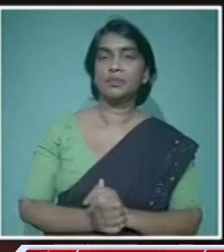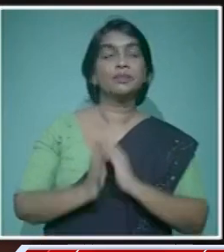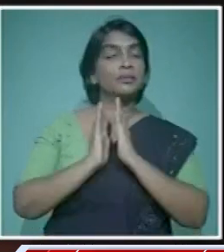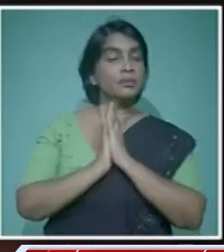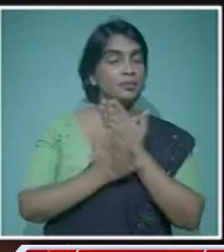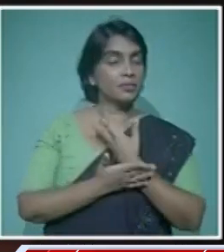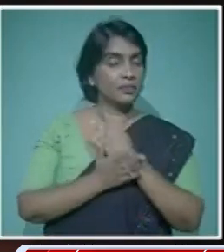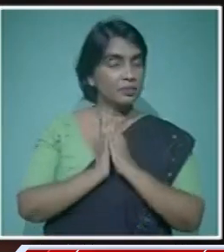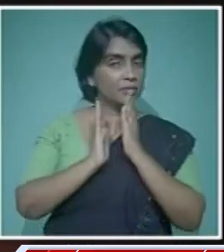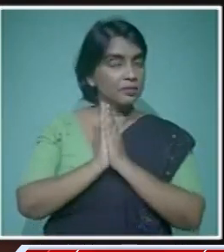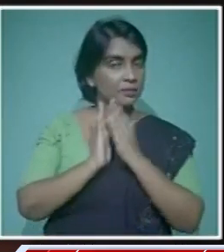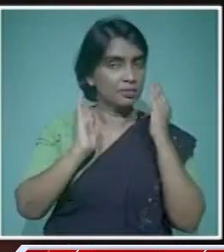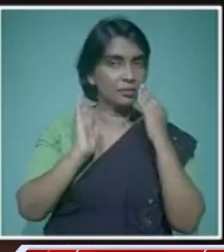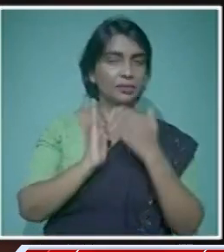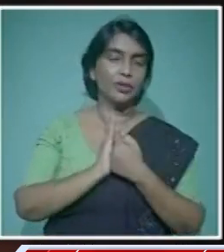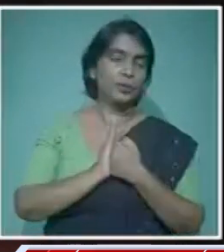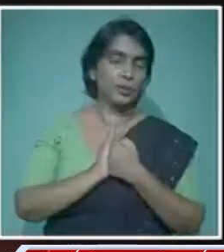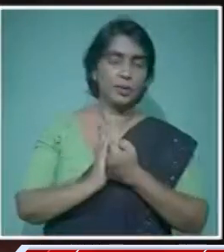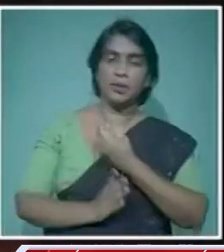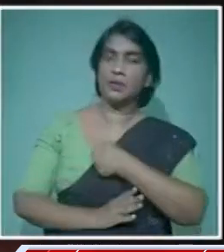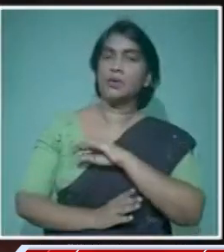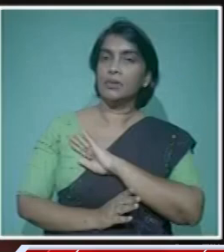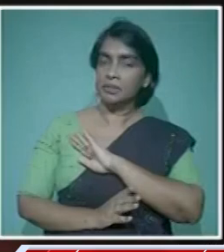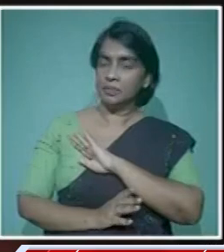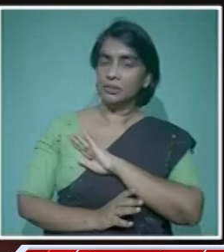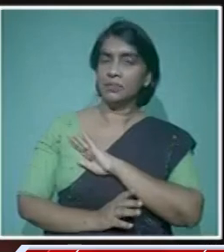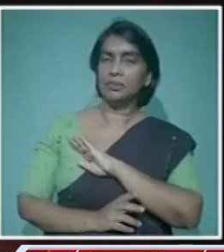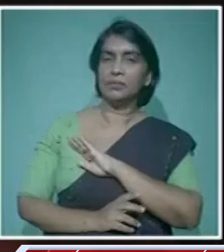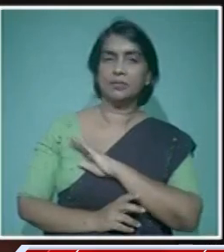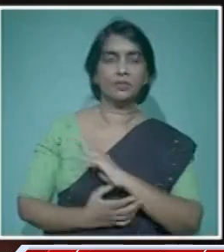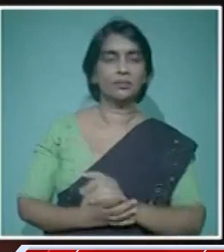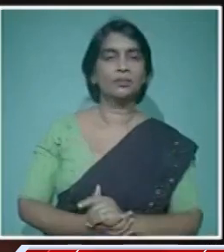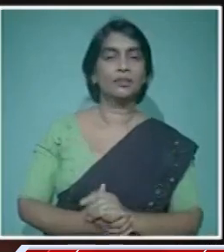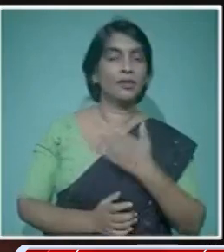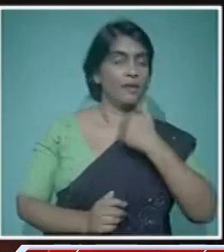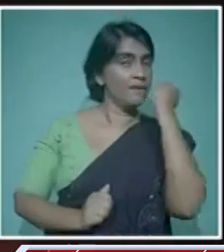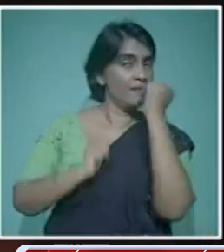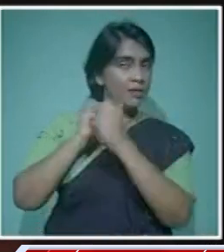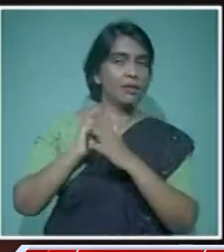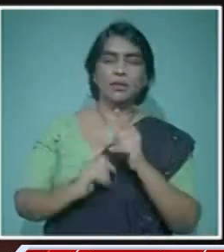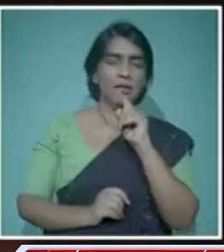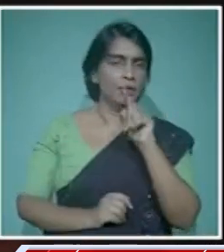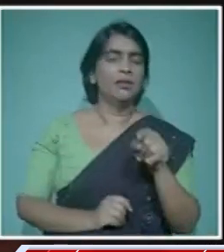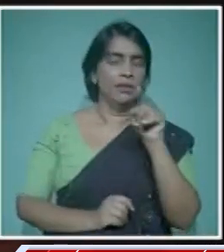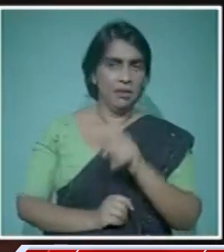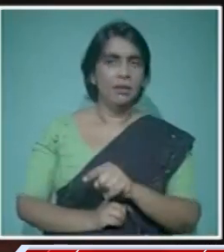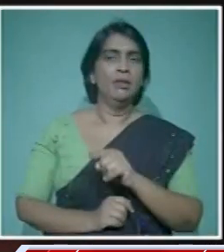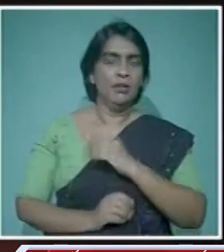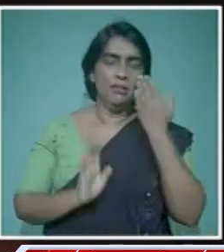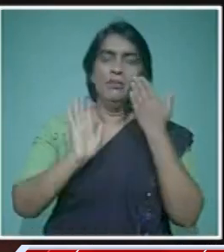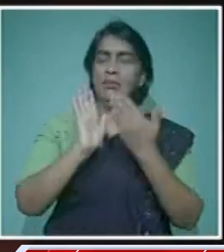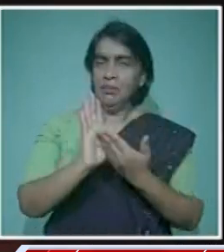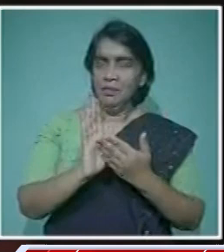ශාසනයට ඒ වගේම ගෞරවනීය මහා සංඝරත්නයට අපහාස කිරීම වැරදි කියන කාරණාව